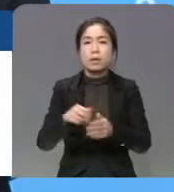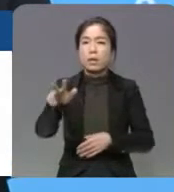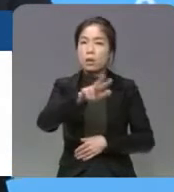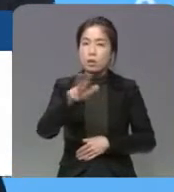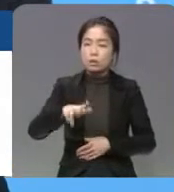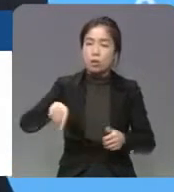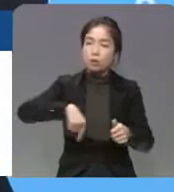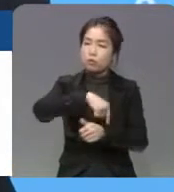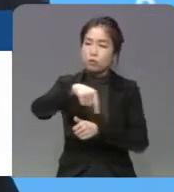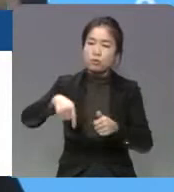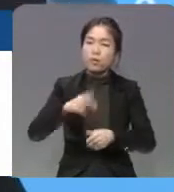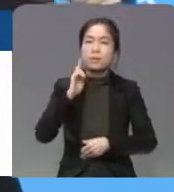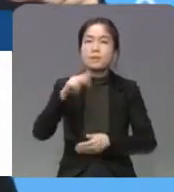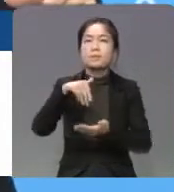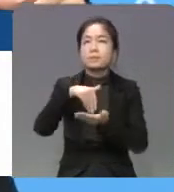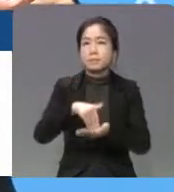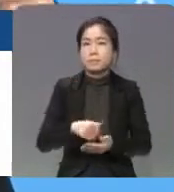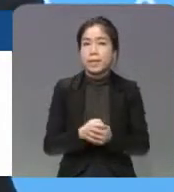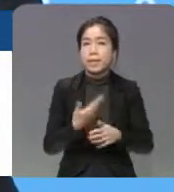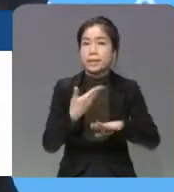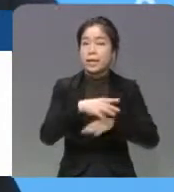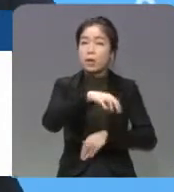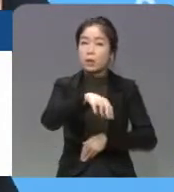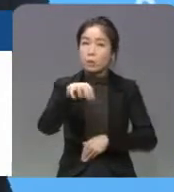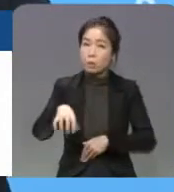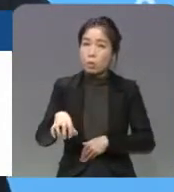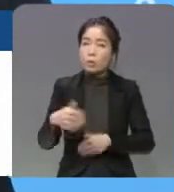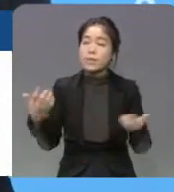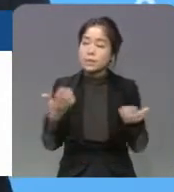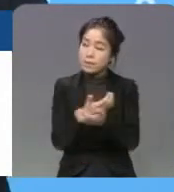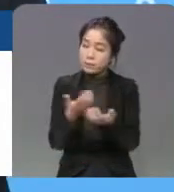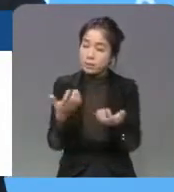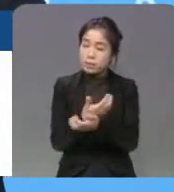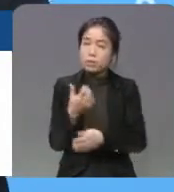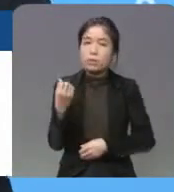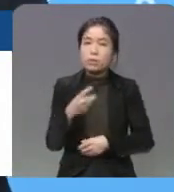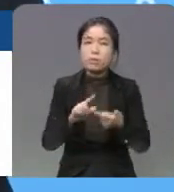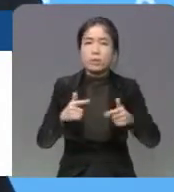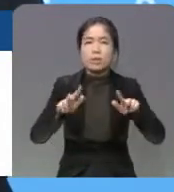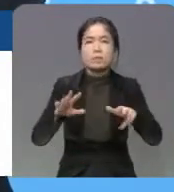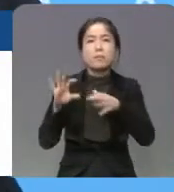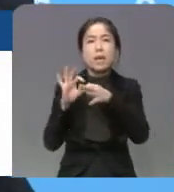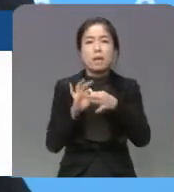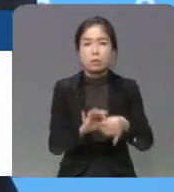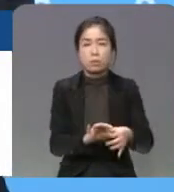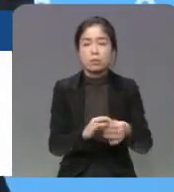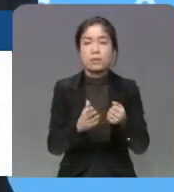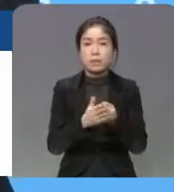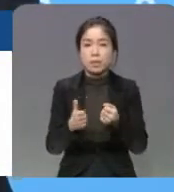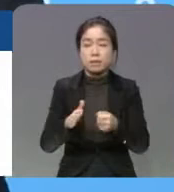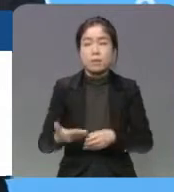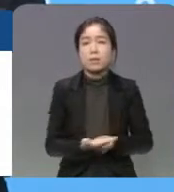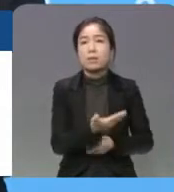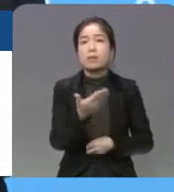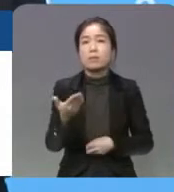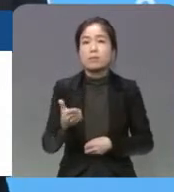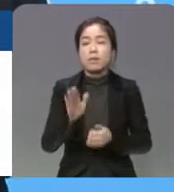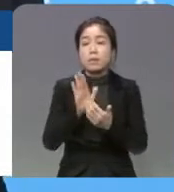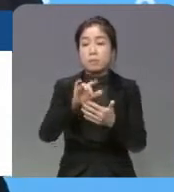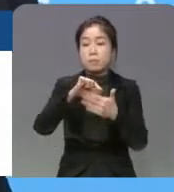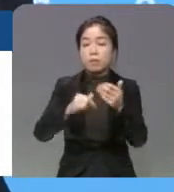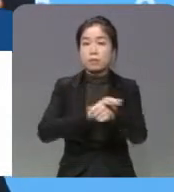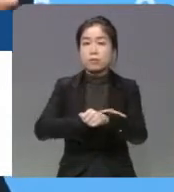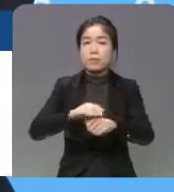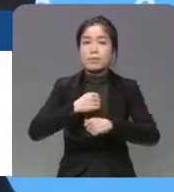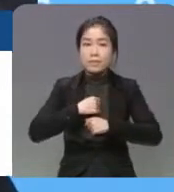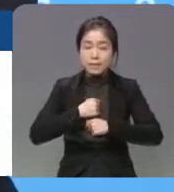상황이 심상치 않습니다. 그래서 다른 지역과의 이동이라든지 이런 것들이 아직도 있기 때문에 우리 시민 여러분들의 방역수칙